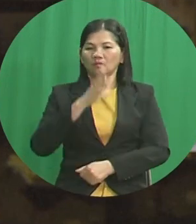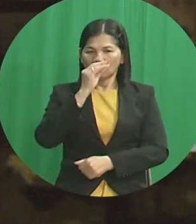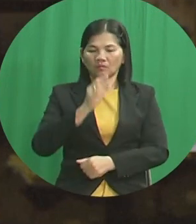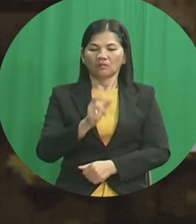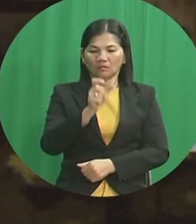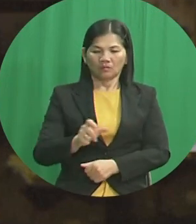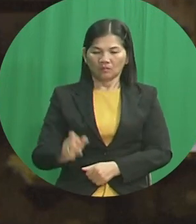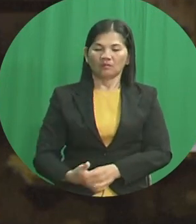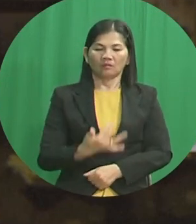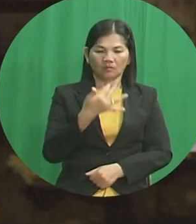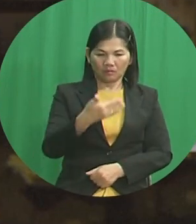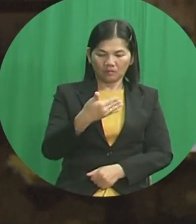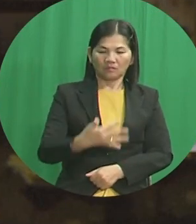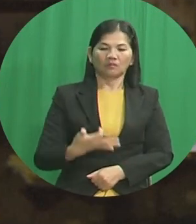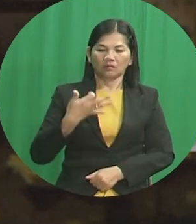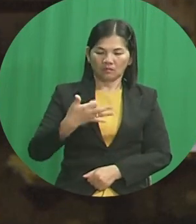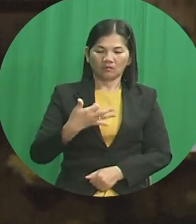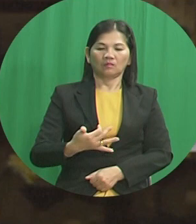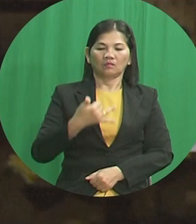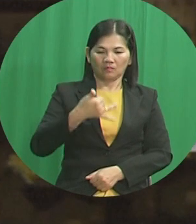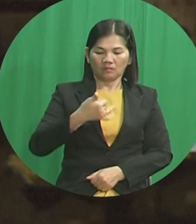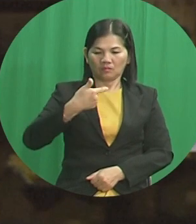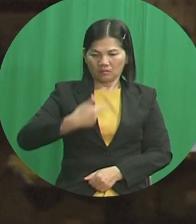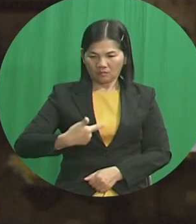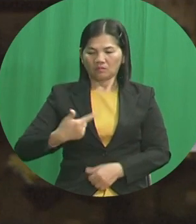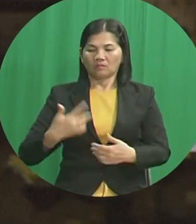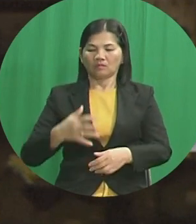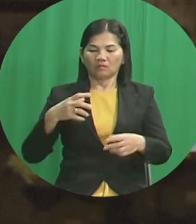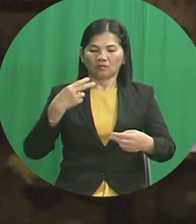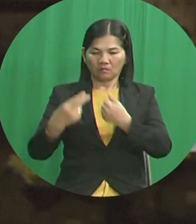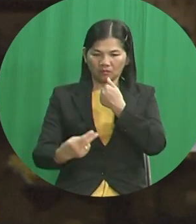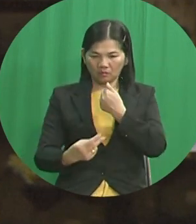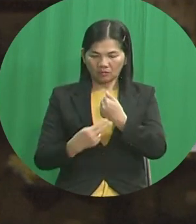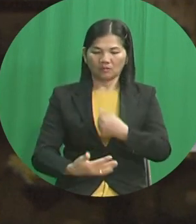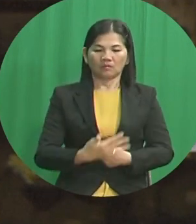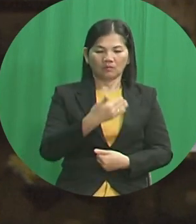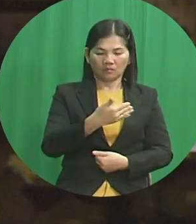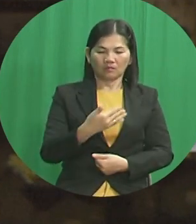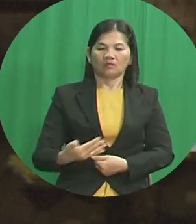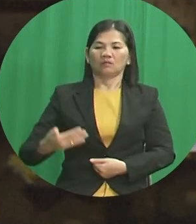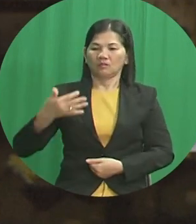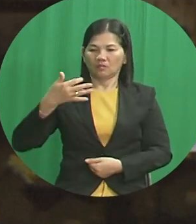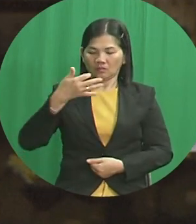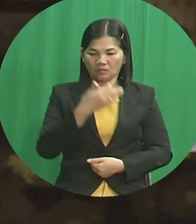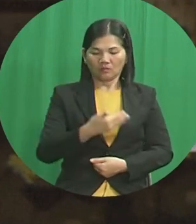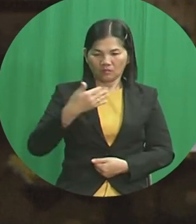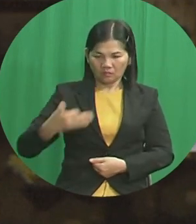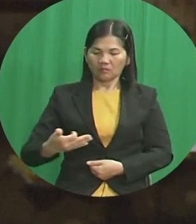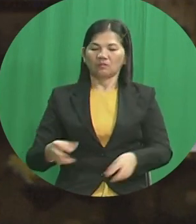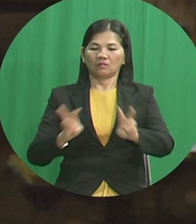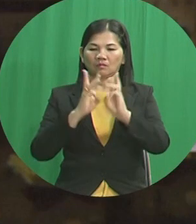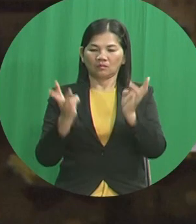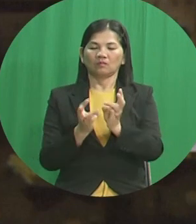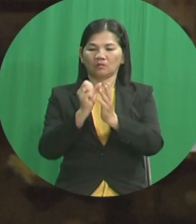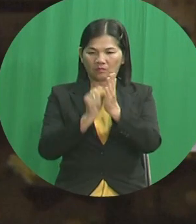មនុស្សជិត 958,000 នាក់គឺស្ថិតនៅក្នុងកន្លែងសង្គ្រោះ99កន្លែងរបស់អង្គការសហប្រជាជាតិនៅភៀសខាង